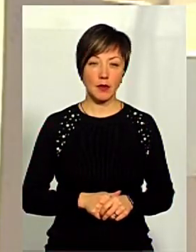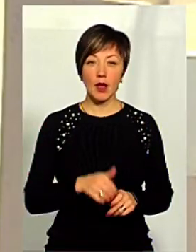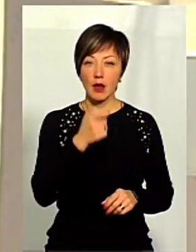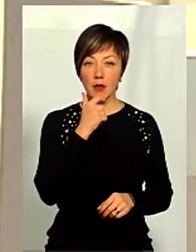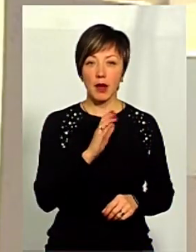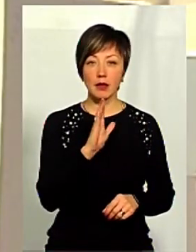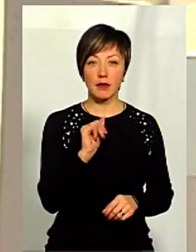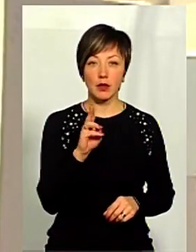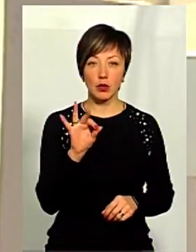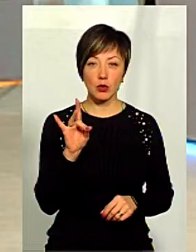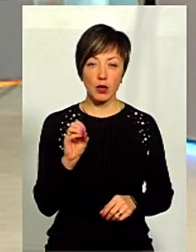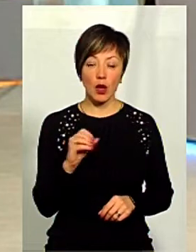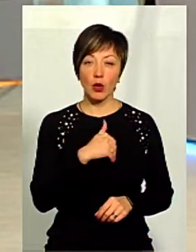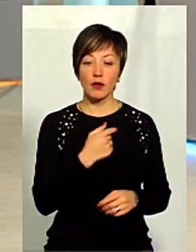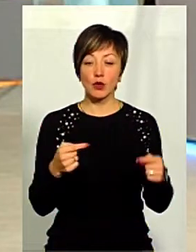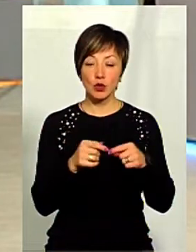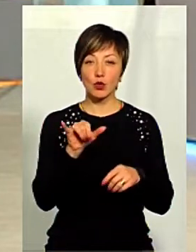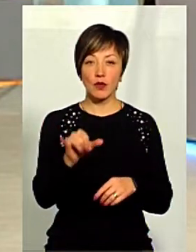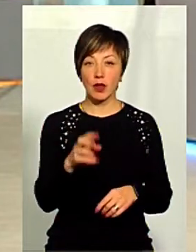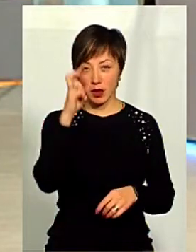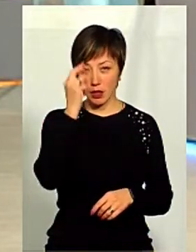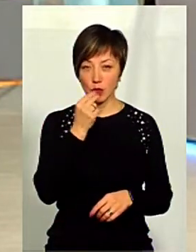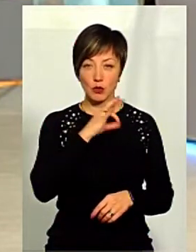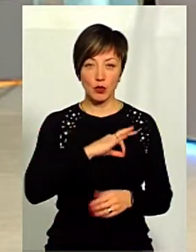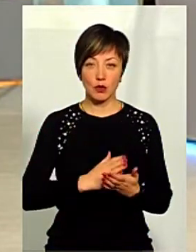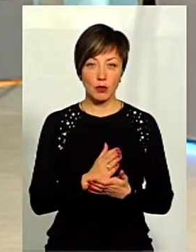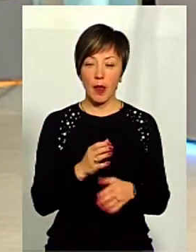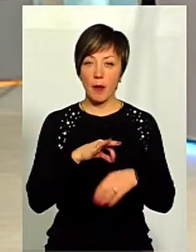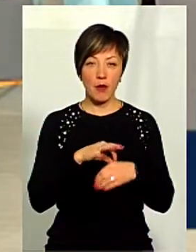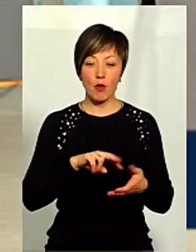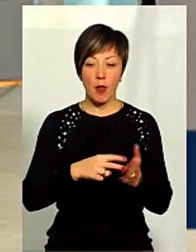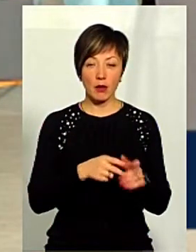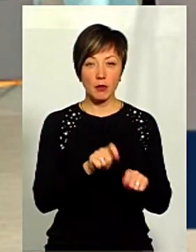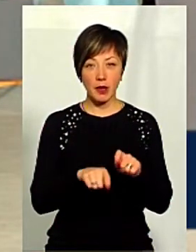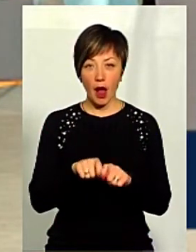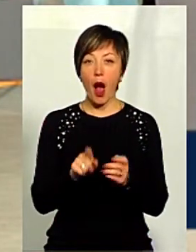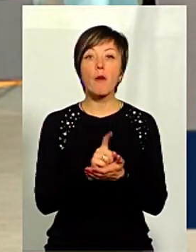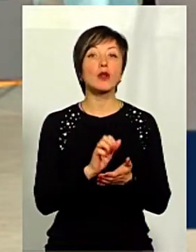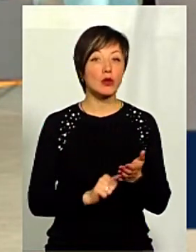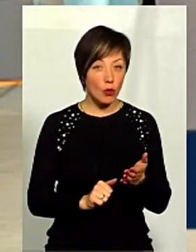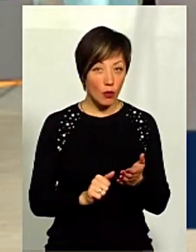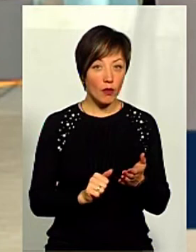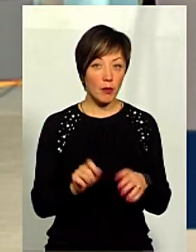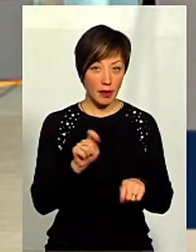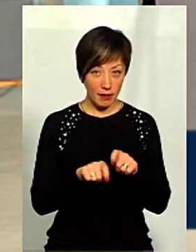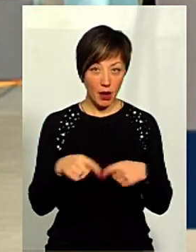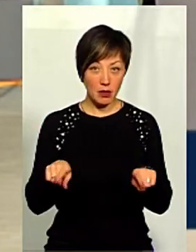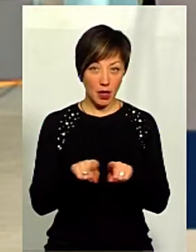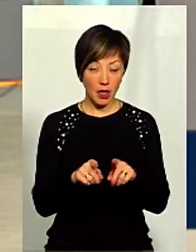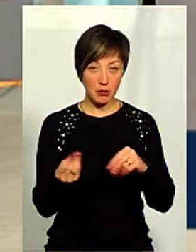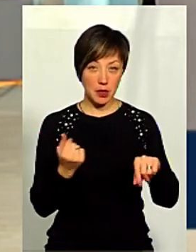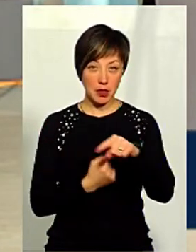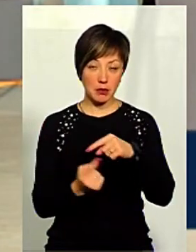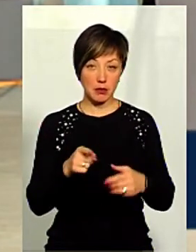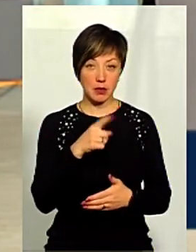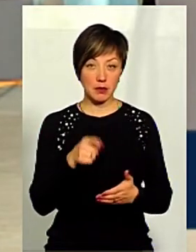Пане Вікторе, хотів одразу вас уточнити, от Держпродспоживслужба не проводить планових перевірок, а от податкова, вона якось перевіряє таких